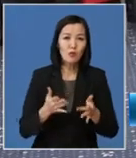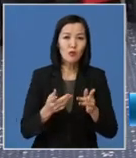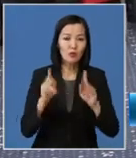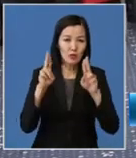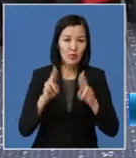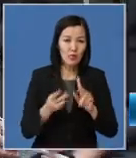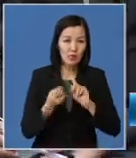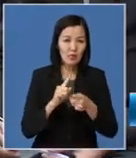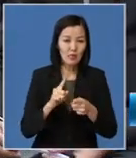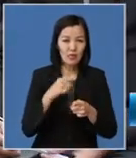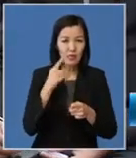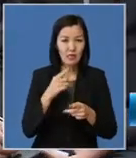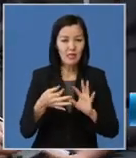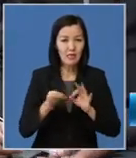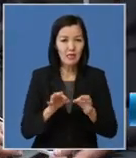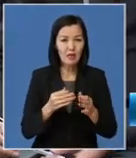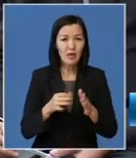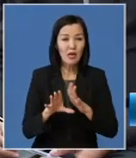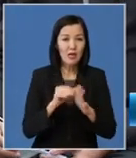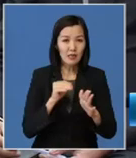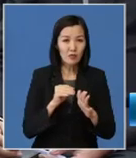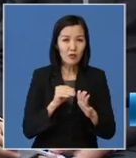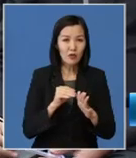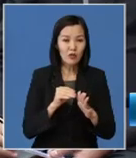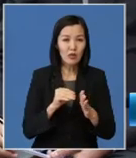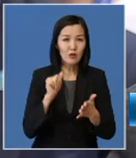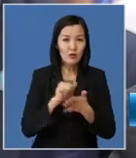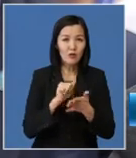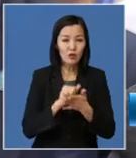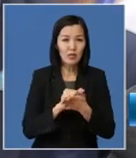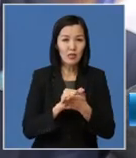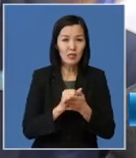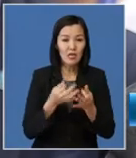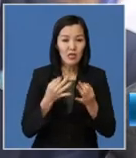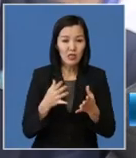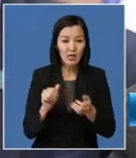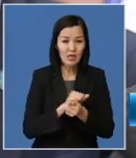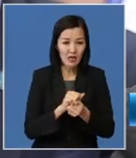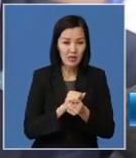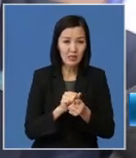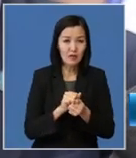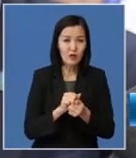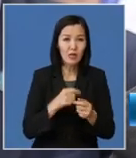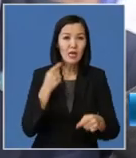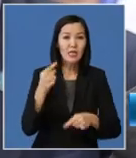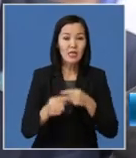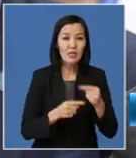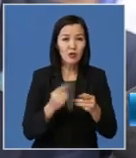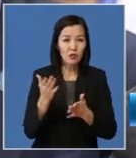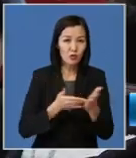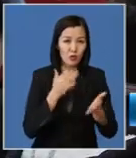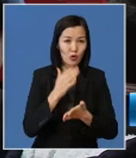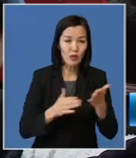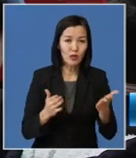жеткізді. Нақтырақ айтсақ, бүгінге дейін іріктеуден өткен мамандар алатын құжат қағаз нұсқада болған. Келер айдан бастап ол жүйе күшін жояды.